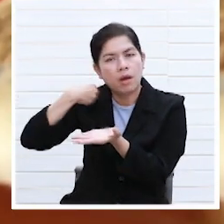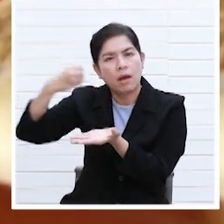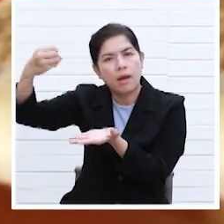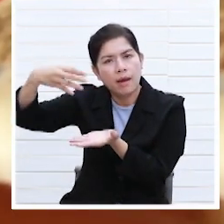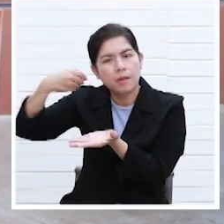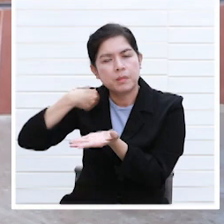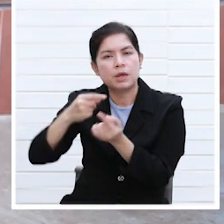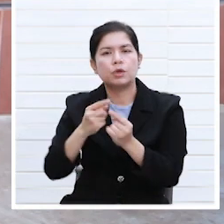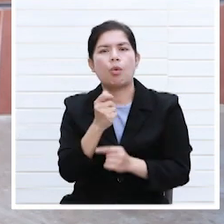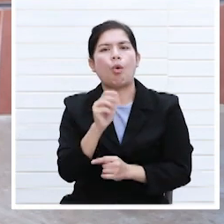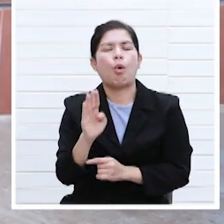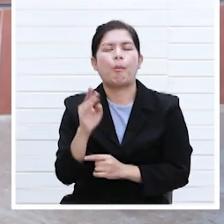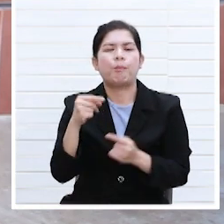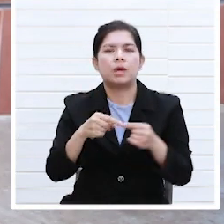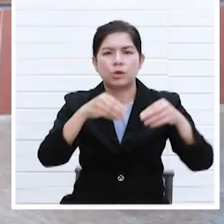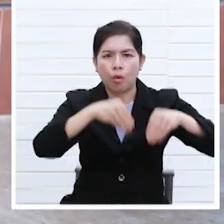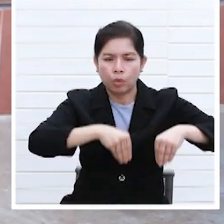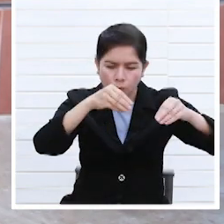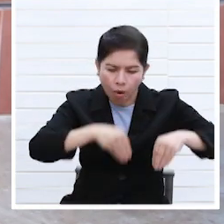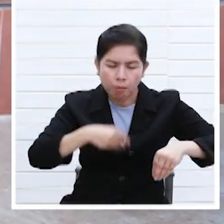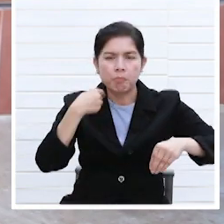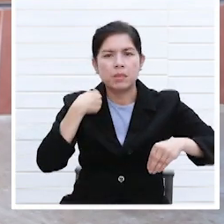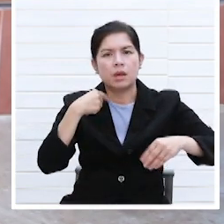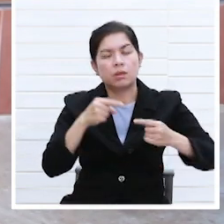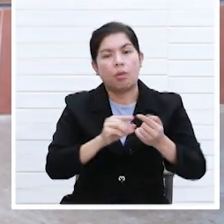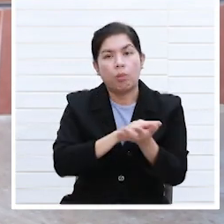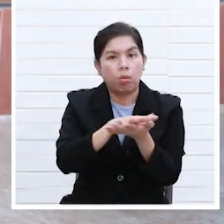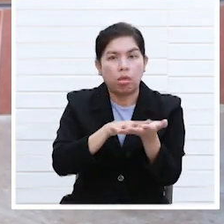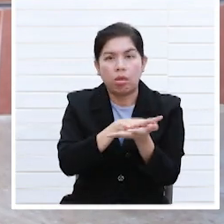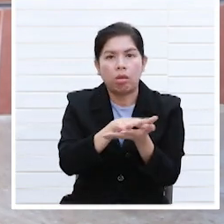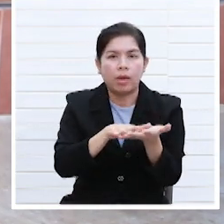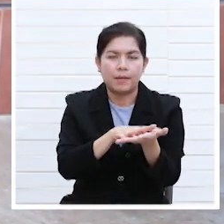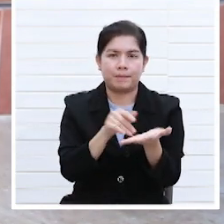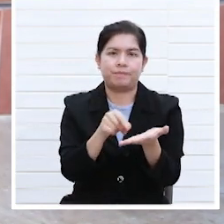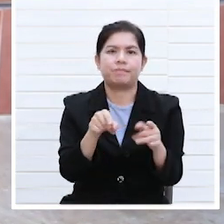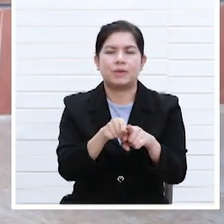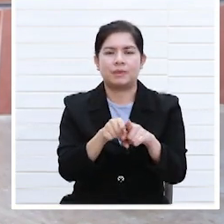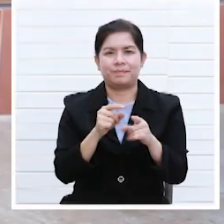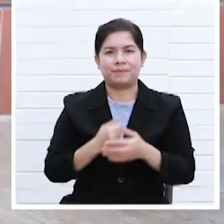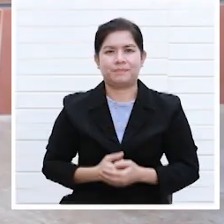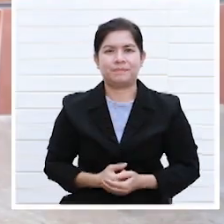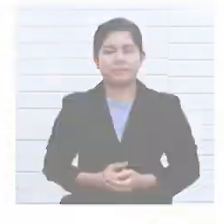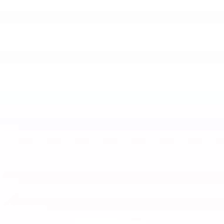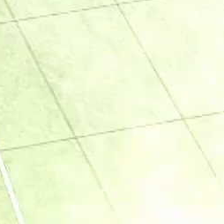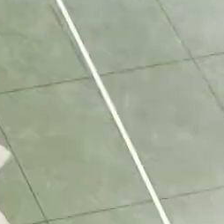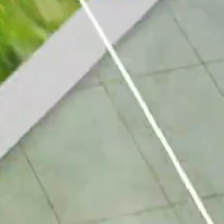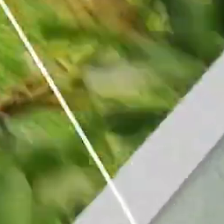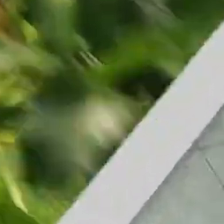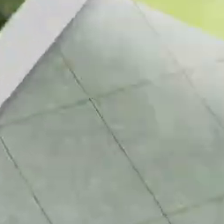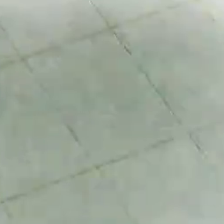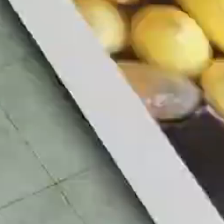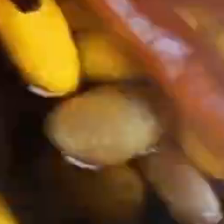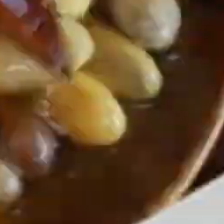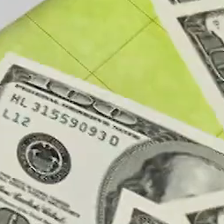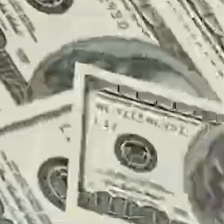บสีโอบเสร็จก็ไปย้อมอีกย้อมทับกันที่สีไหนผสมกับสีไหนคือเหมือนเรียนวาดเขียนนะคะ